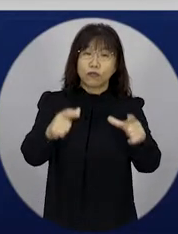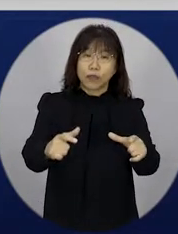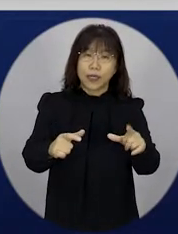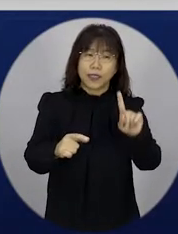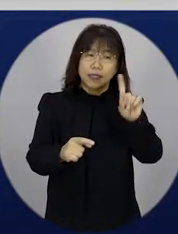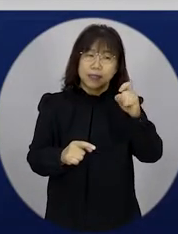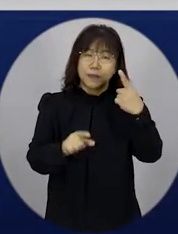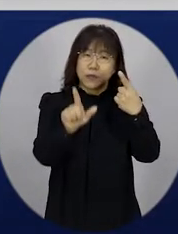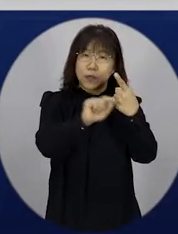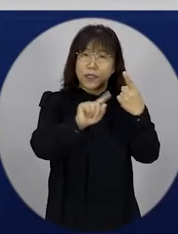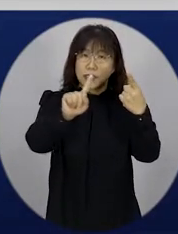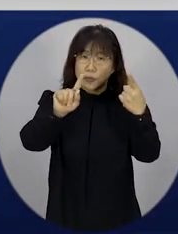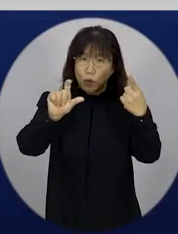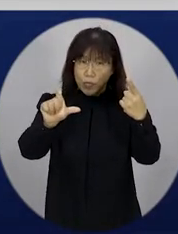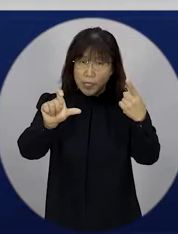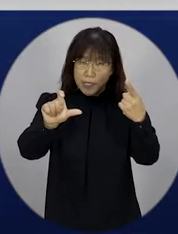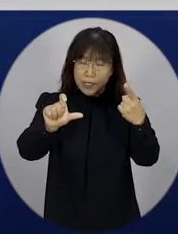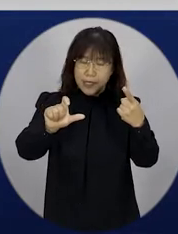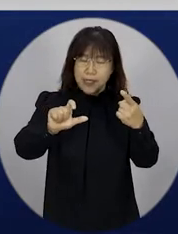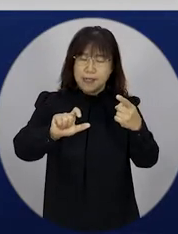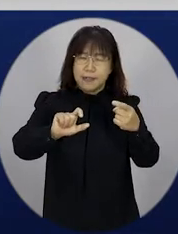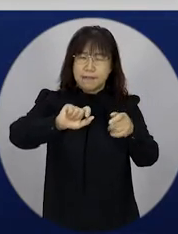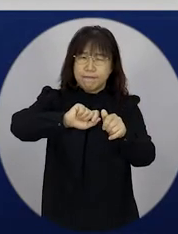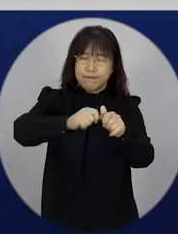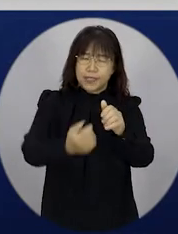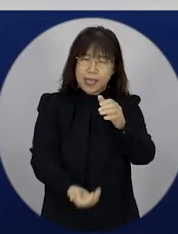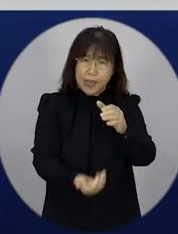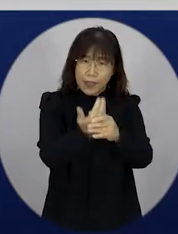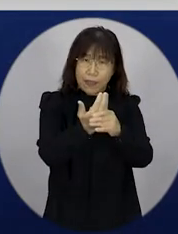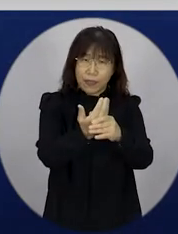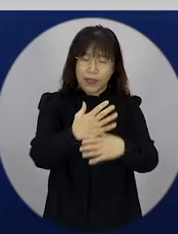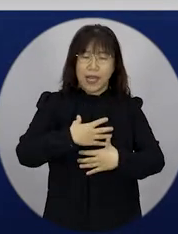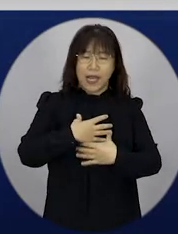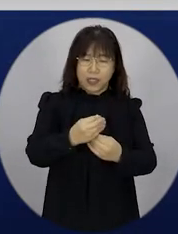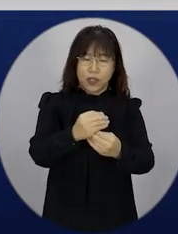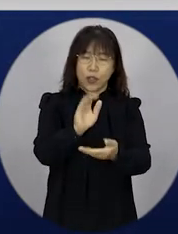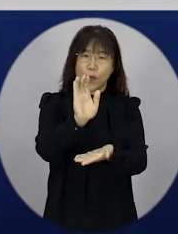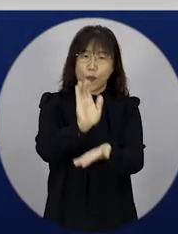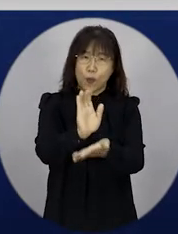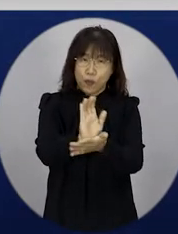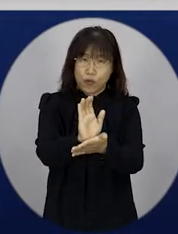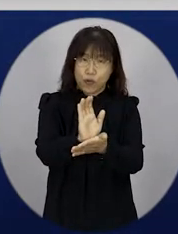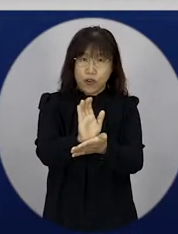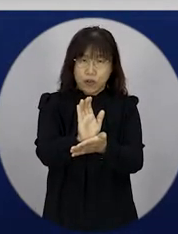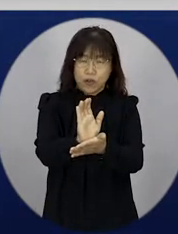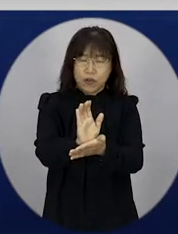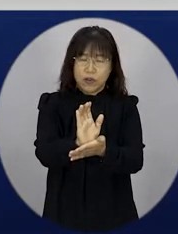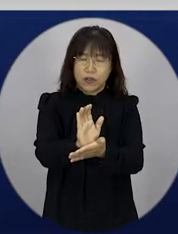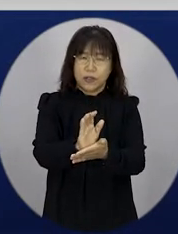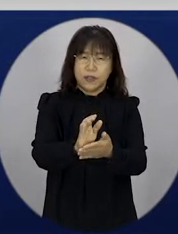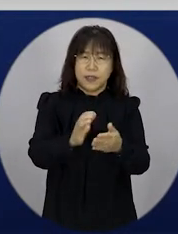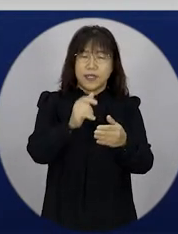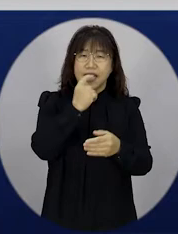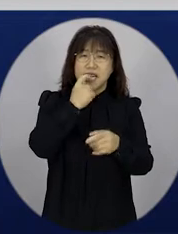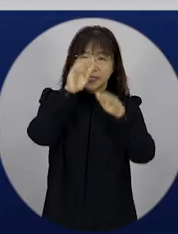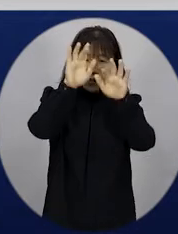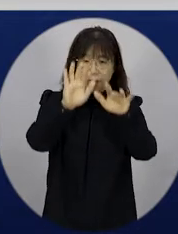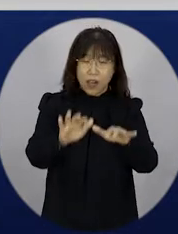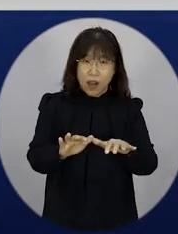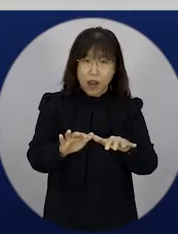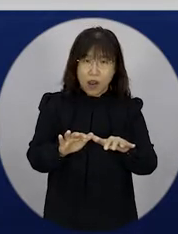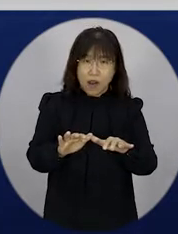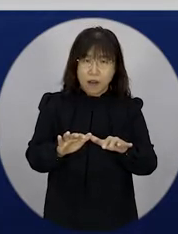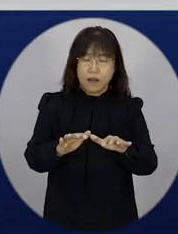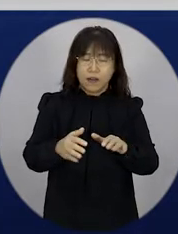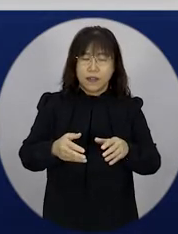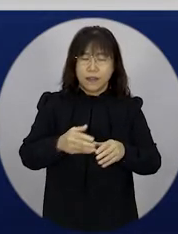강서구가 지난 15일 재난안전대책본부에서 2022년 재설대책 발대식을 갖고 재설 장비와 자재 확보